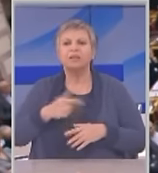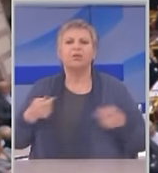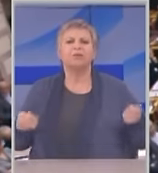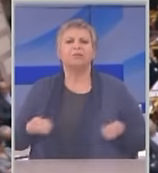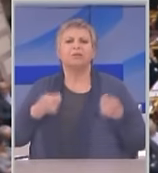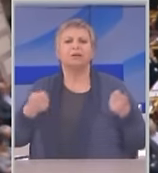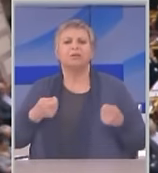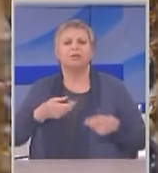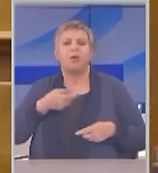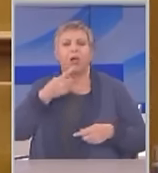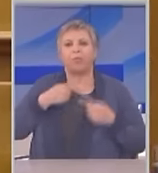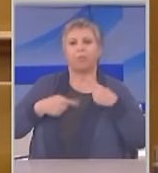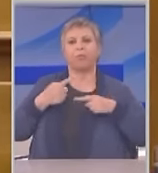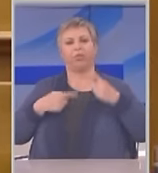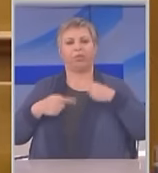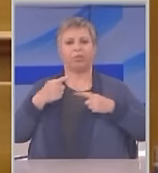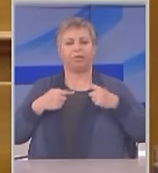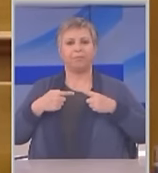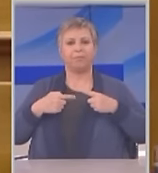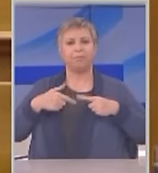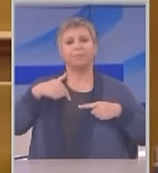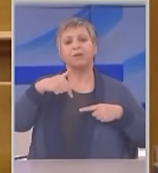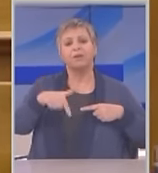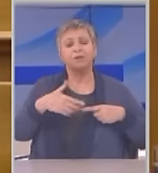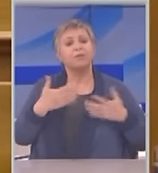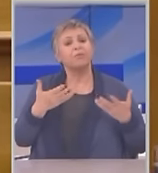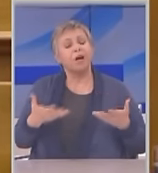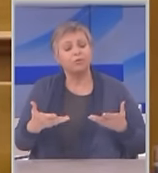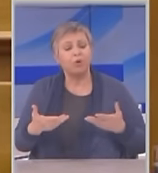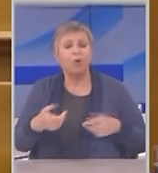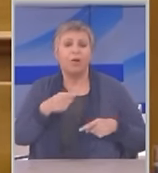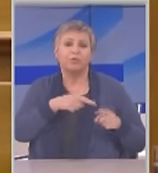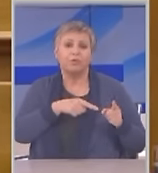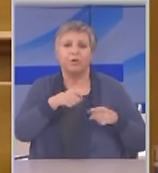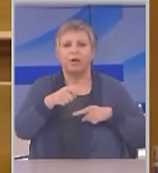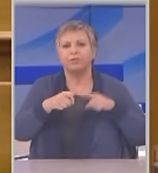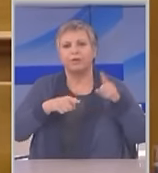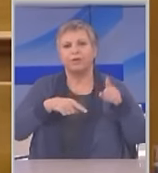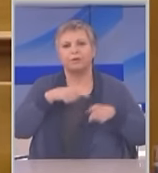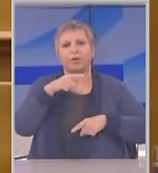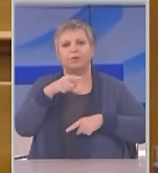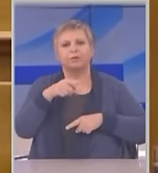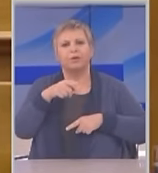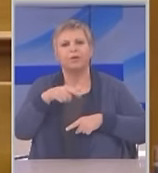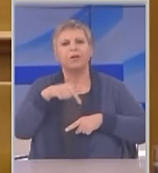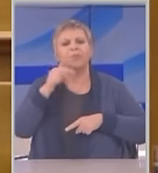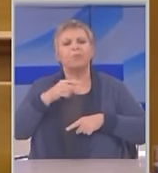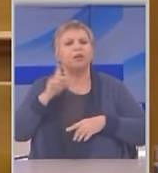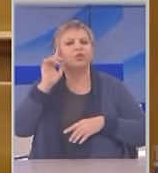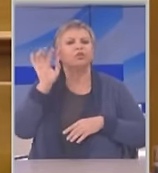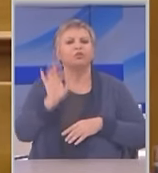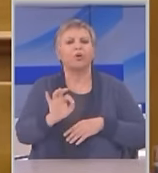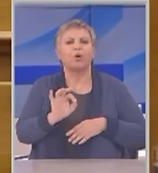κολλήματα και να πετάτε την μπάλα στην εξέδρα. Το λέω αυτό γιατί ο κ. Παπαντονίου μπορεί σήμερα να